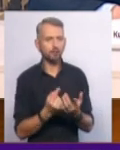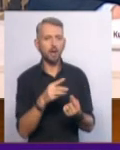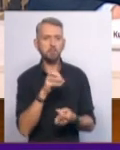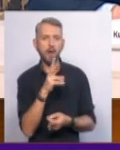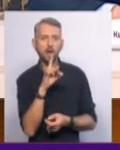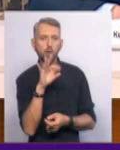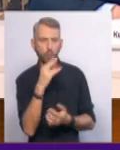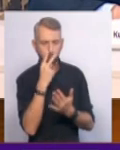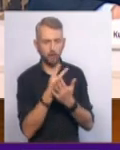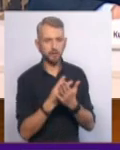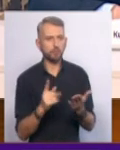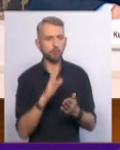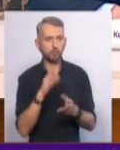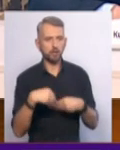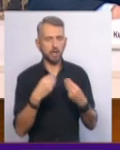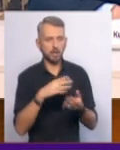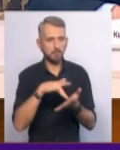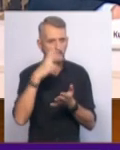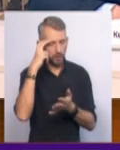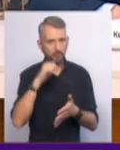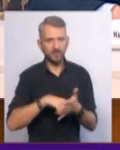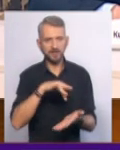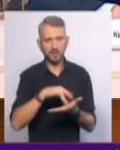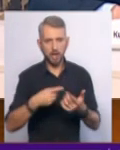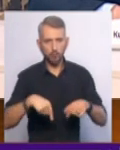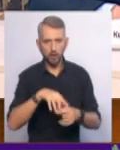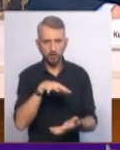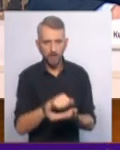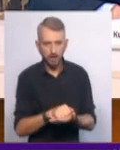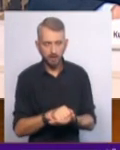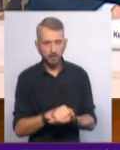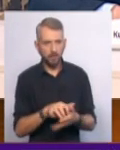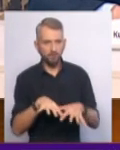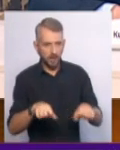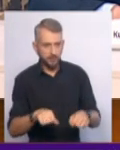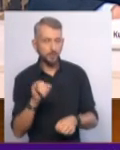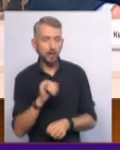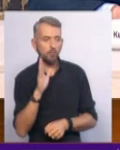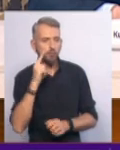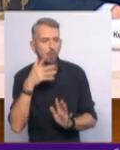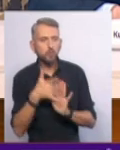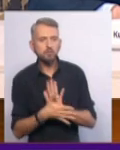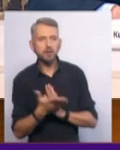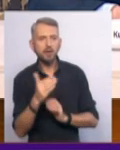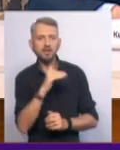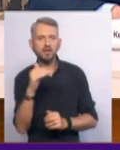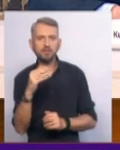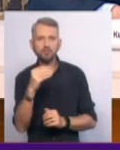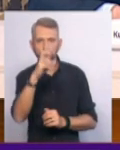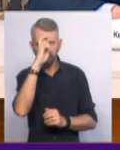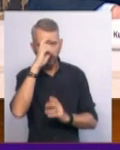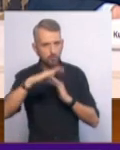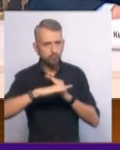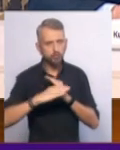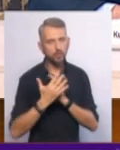будуть надані місту Києву від центральних органів влади. І ми будемо розуміти, який там рівень і субвенції, і так далі, і так далі,